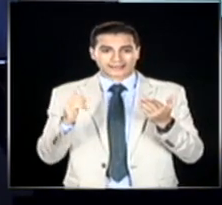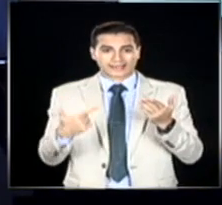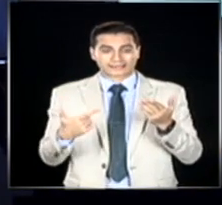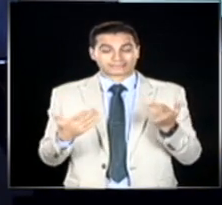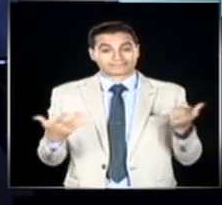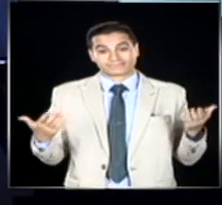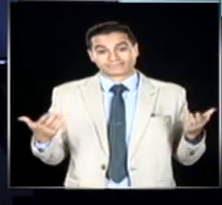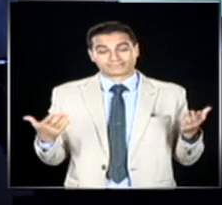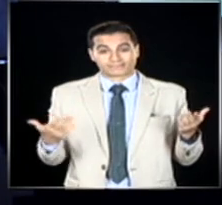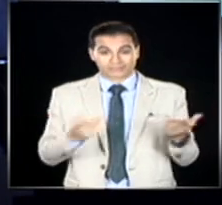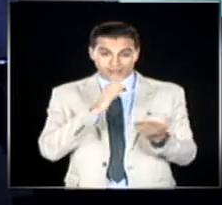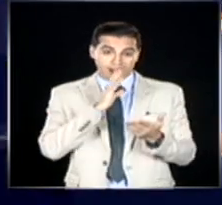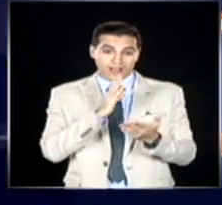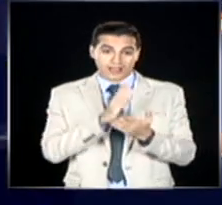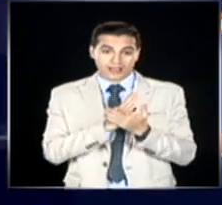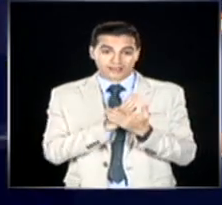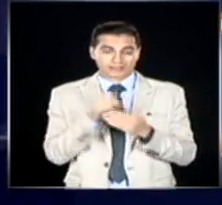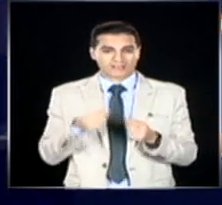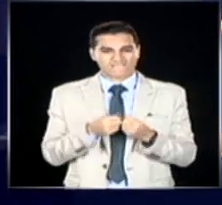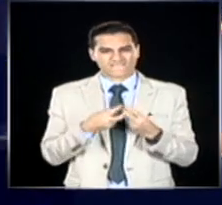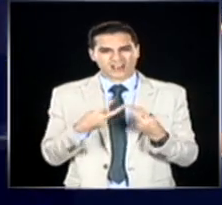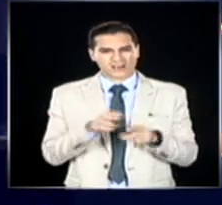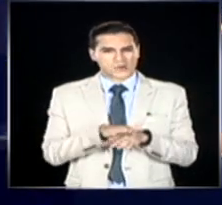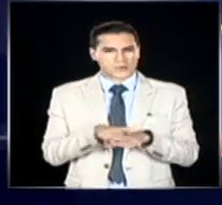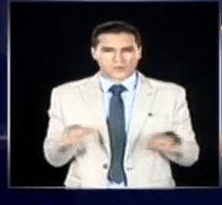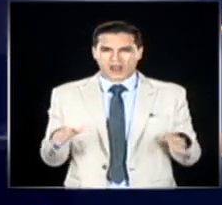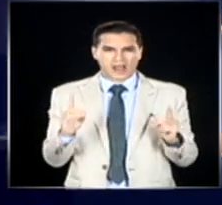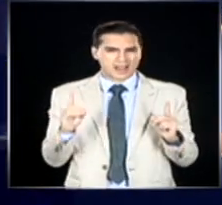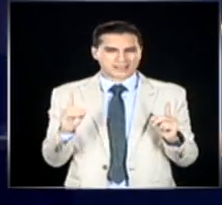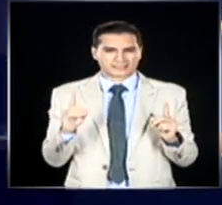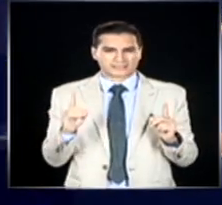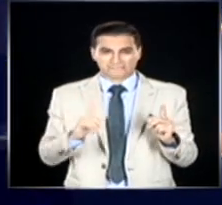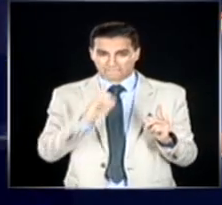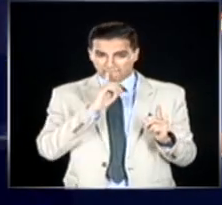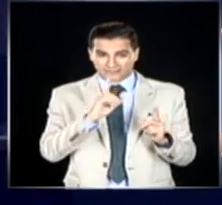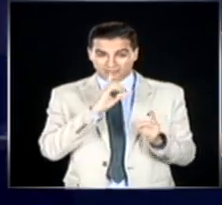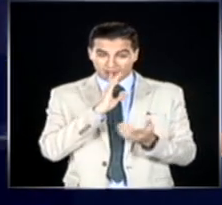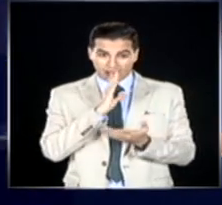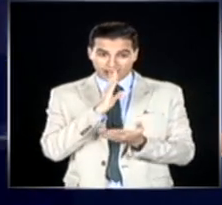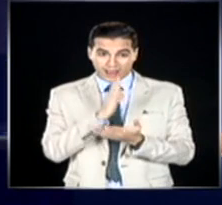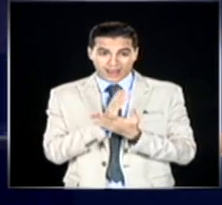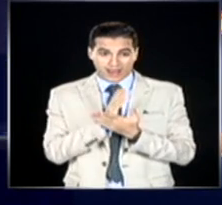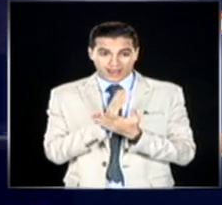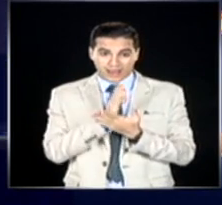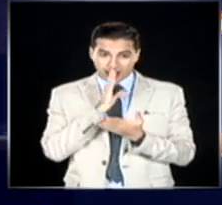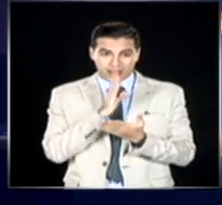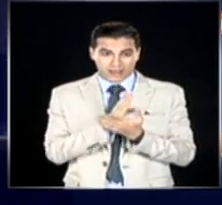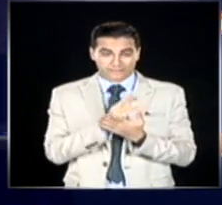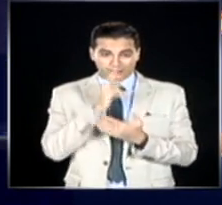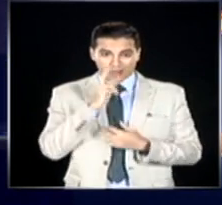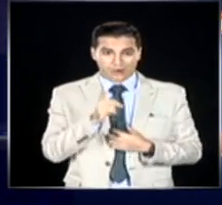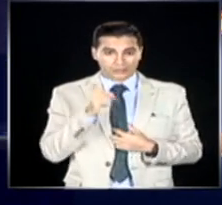سكور. بص هو الحقيقه ده فاين ولكن بمنتهى الامانه عايز